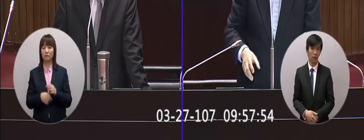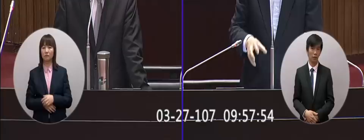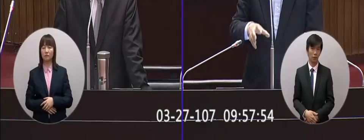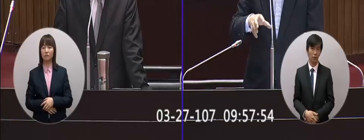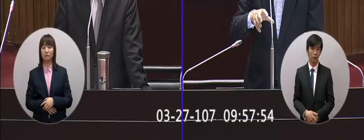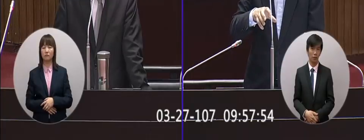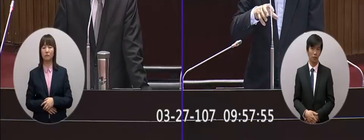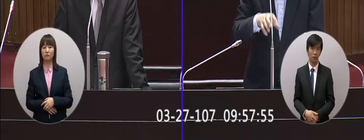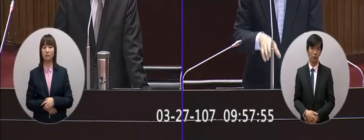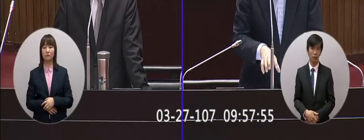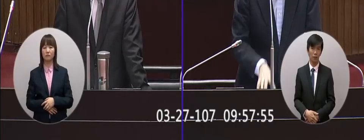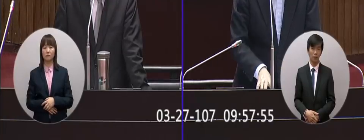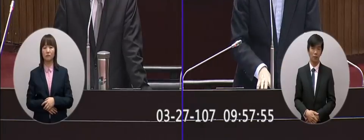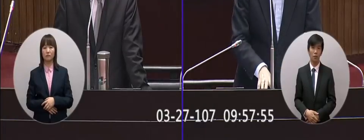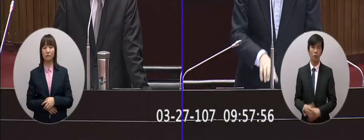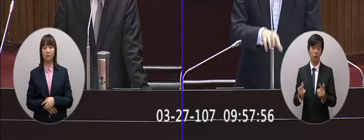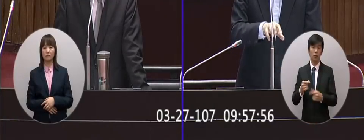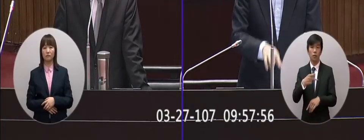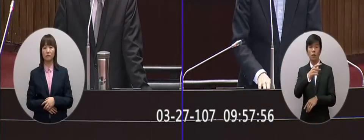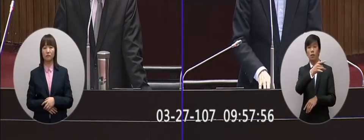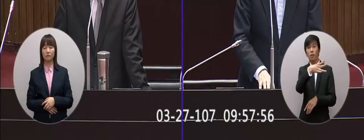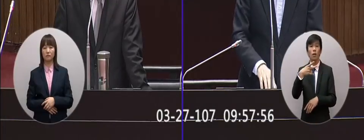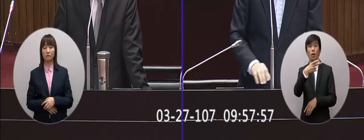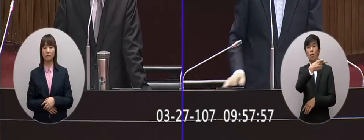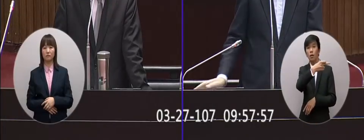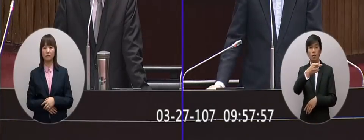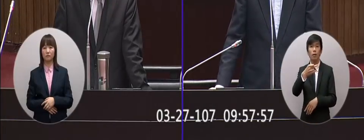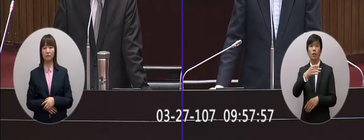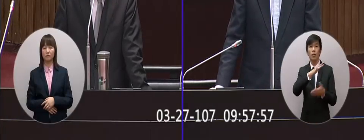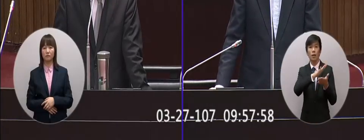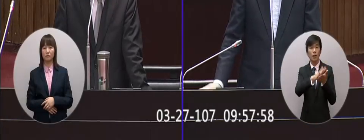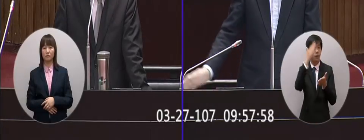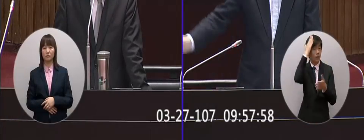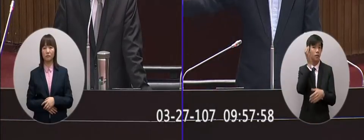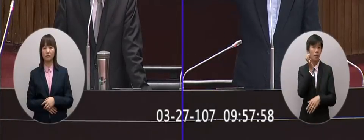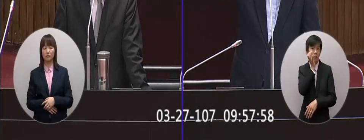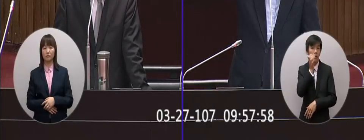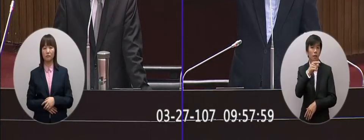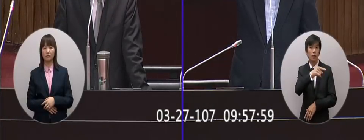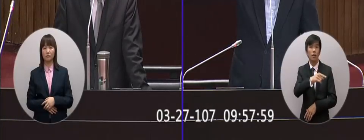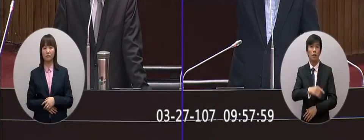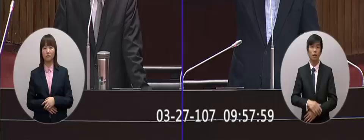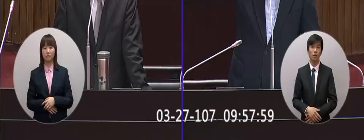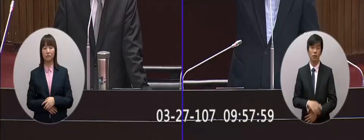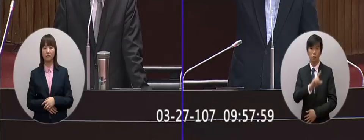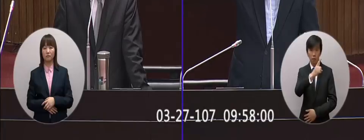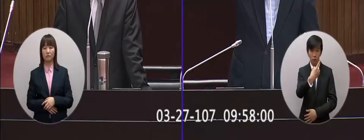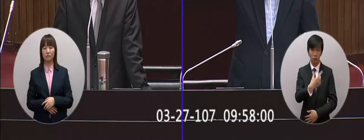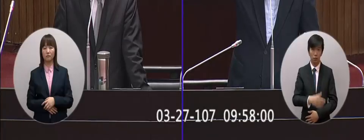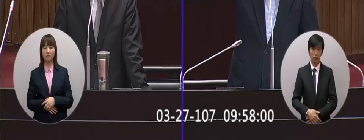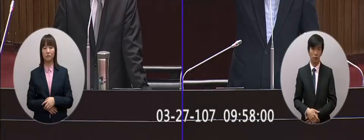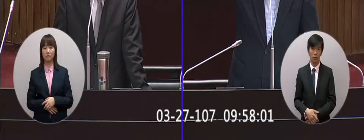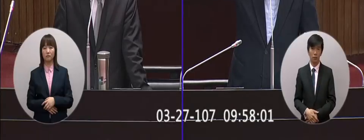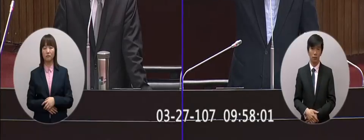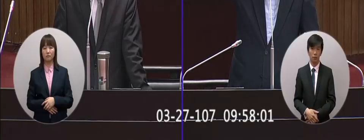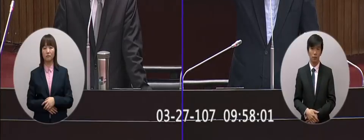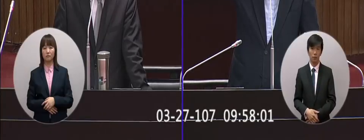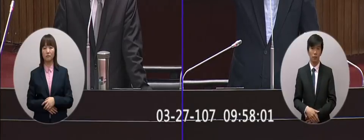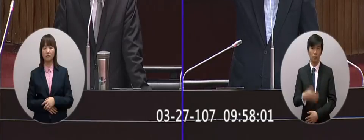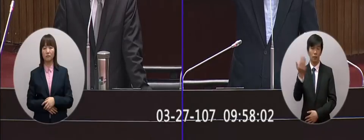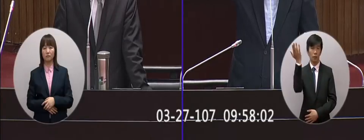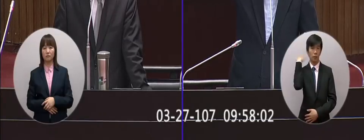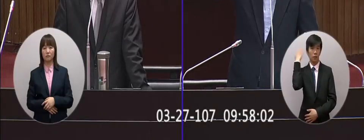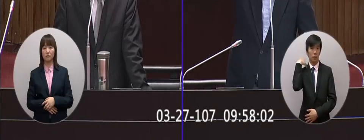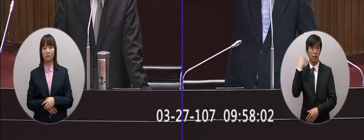讲，你们引用的干净的煤那个英文名词，那是因为原来在密西西